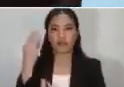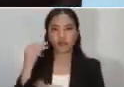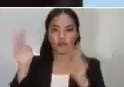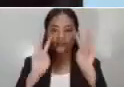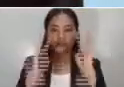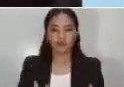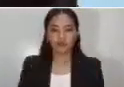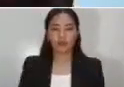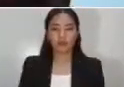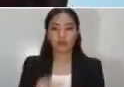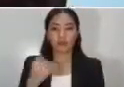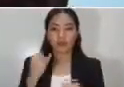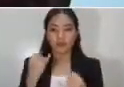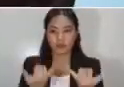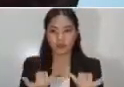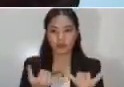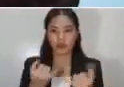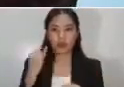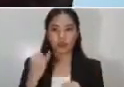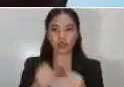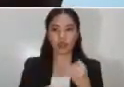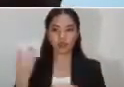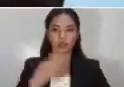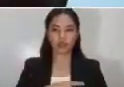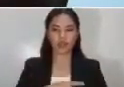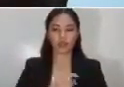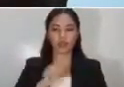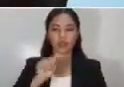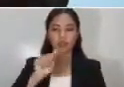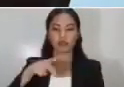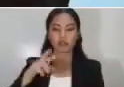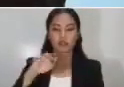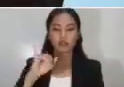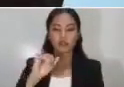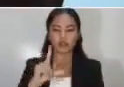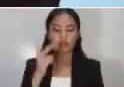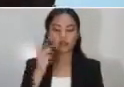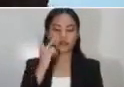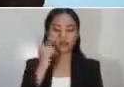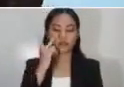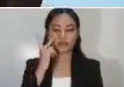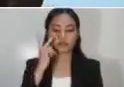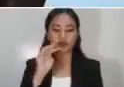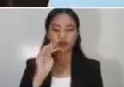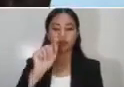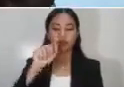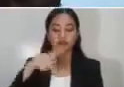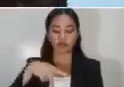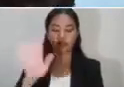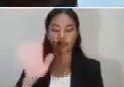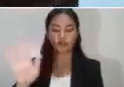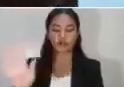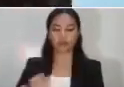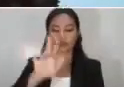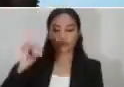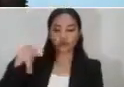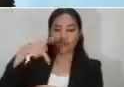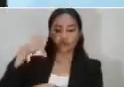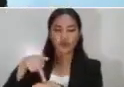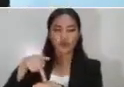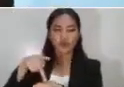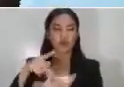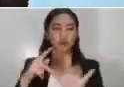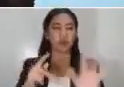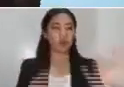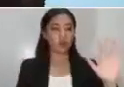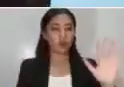May inaasahan din pag-ulan sa pagitan ng alas 8 at hanggang bago magtanghali sa Aurora at sa Northern Quezon. Pagdating naman ng hapon o